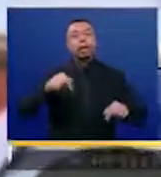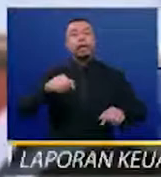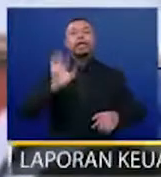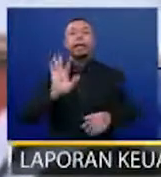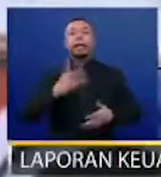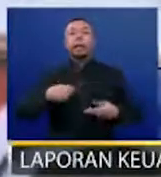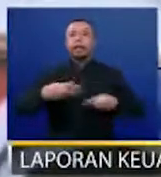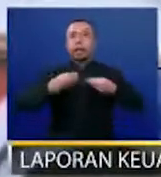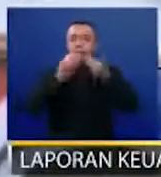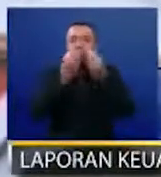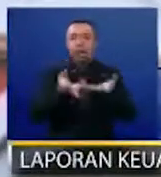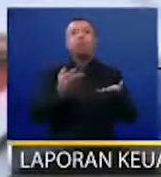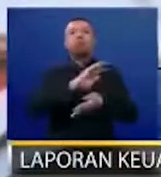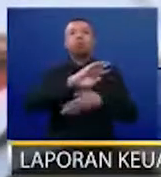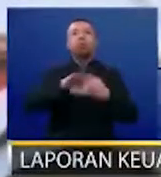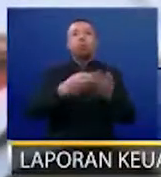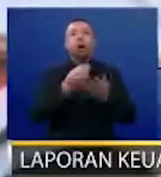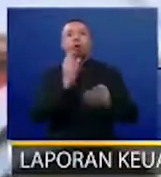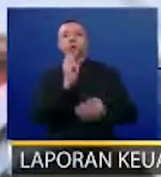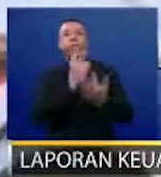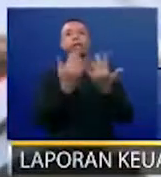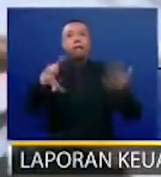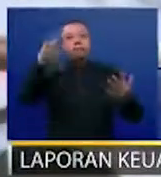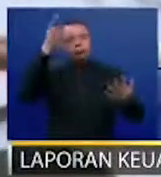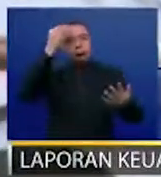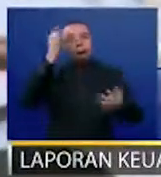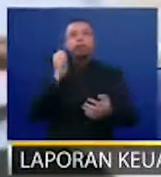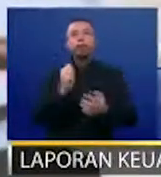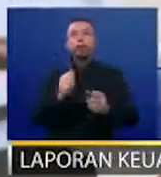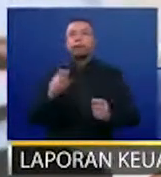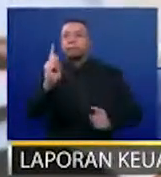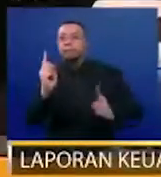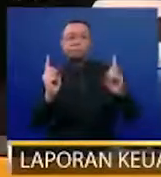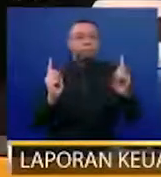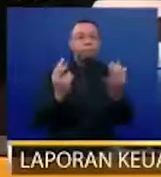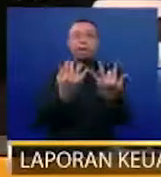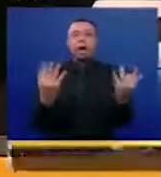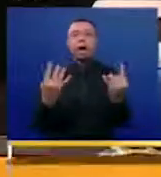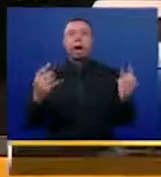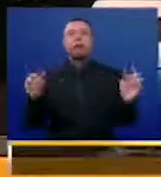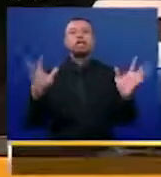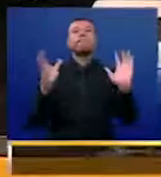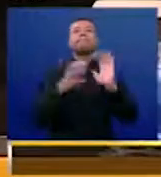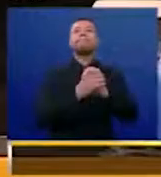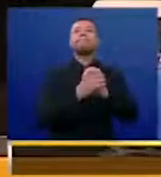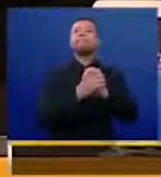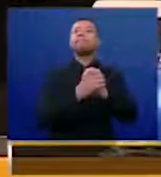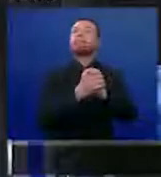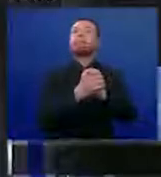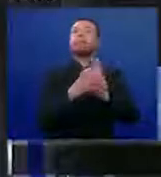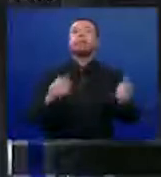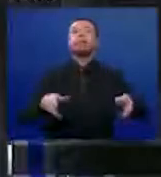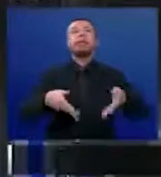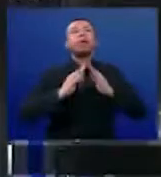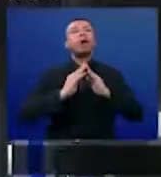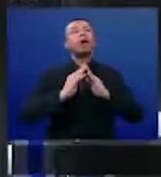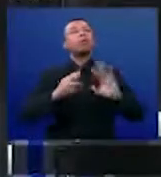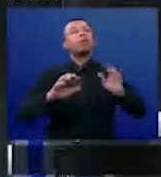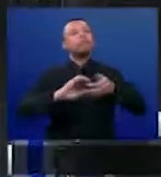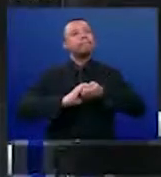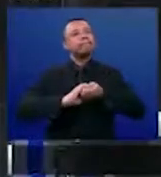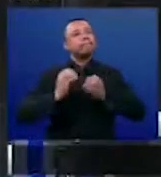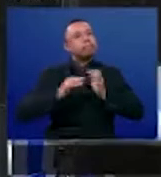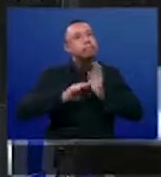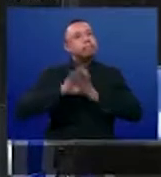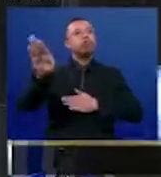terus kita sampaikan kepada masyarakat supaya dengan yang lainnya kemudian selalu kompak kondusif dan pembangunan bisa berjalan dengan